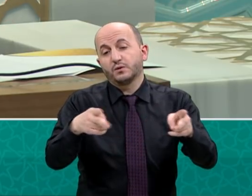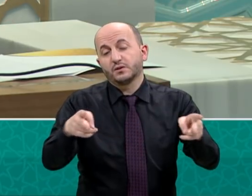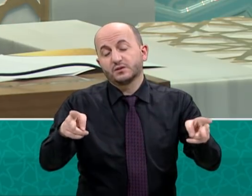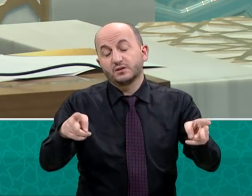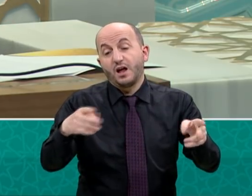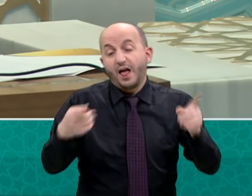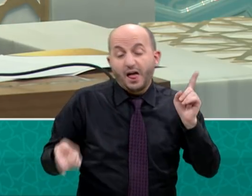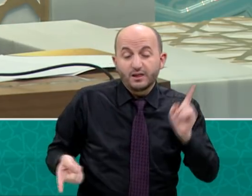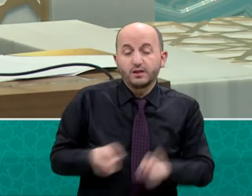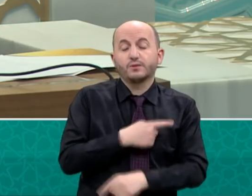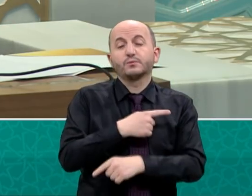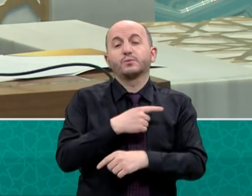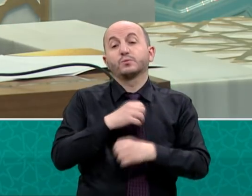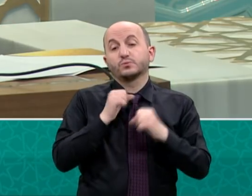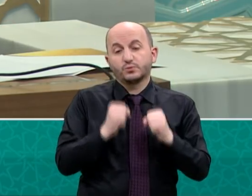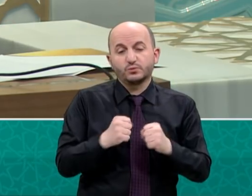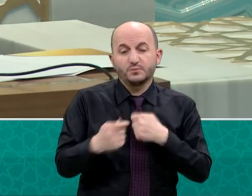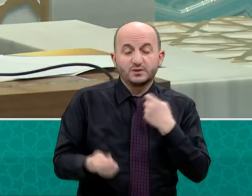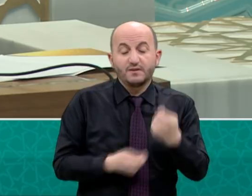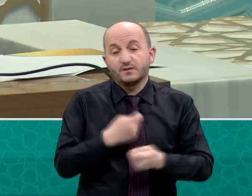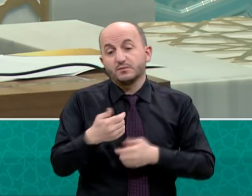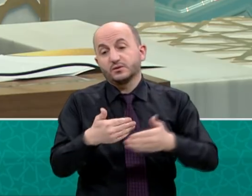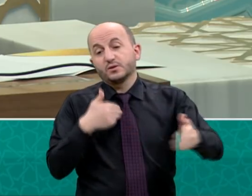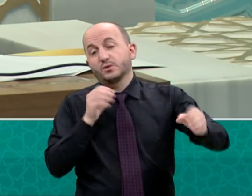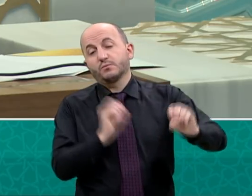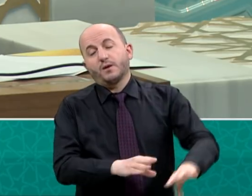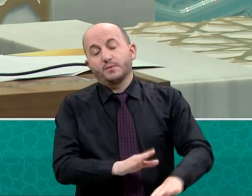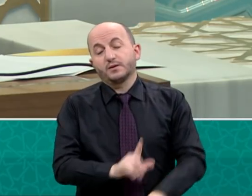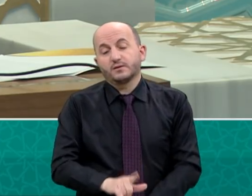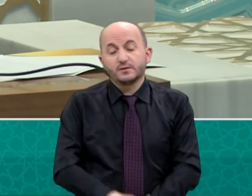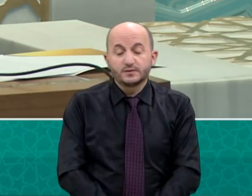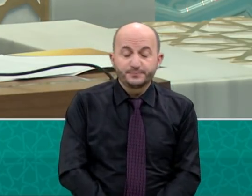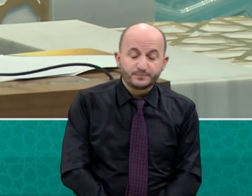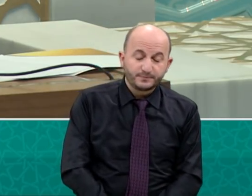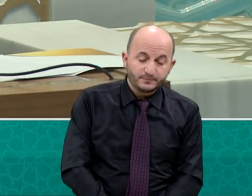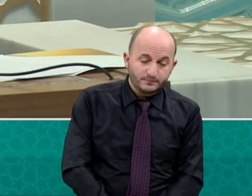olan her türlü tutum ve davranışı da terk etmek.